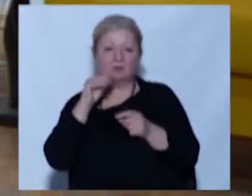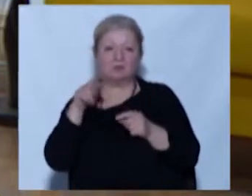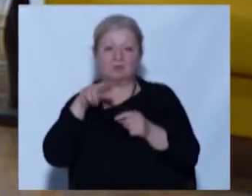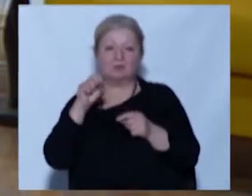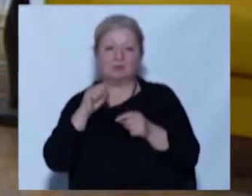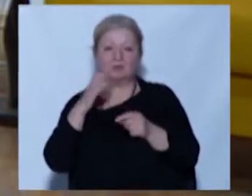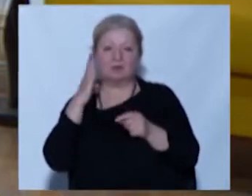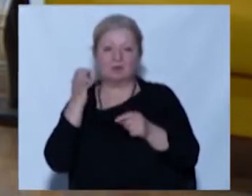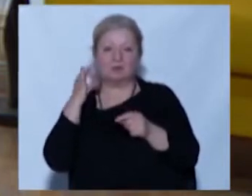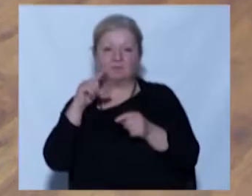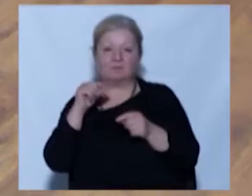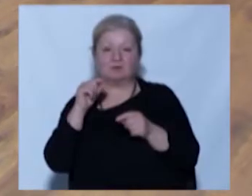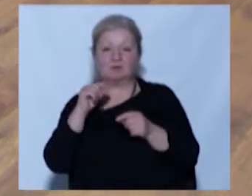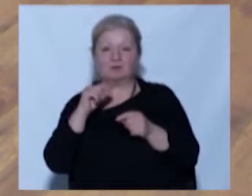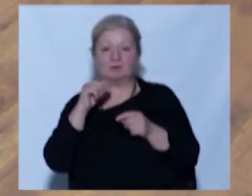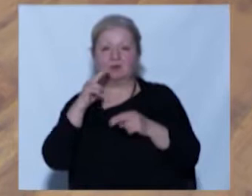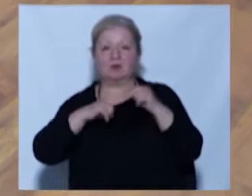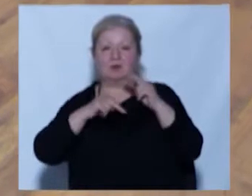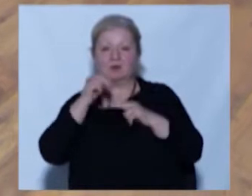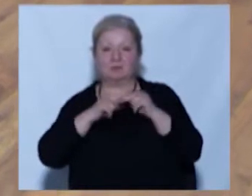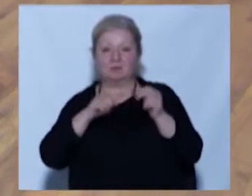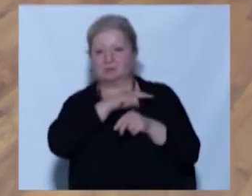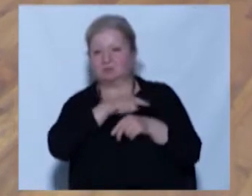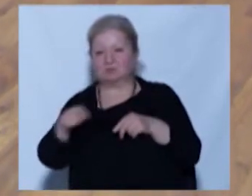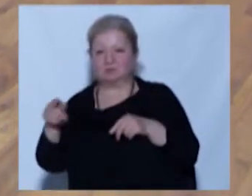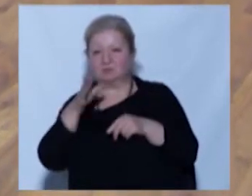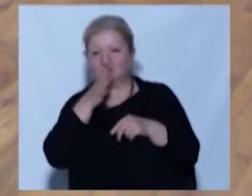როდესაც დავით აღმაშენებლის მემატიანე